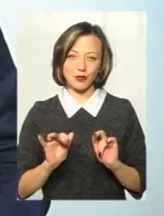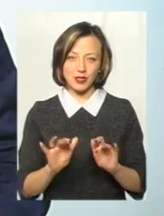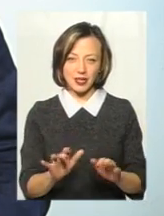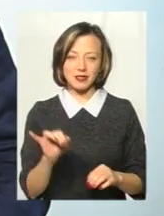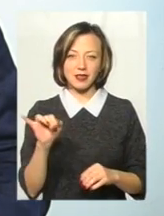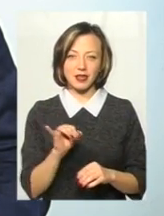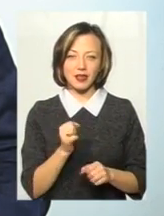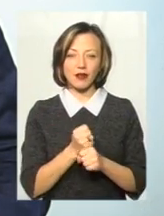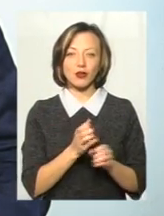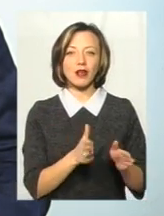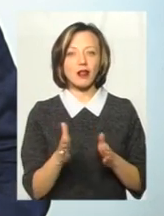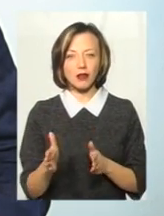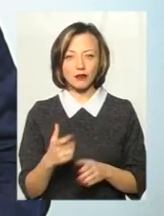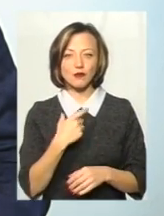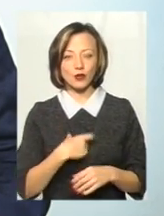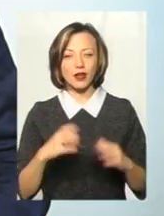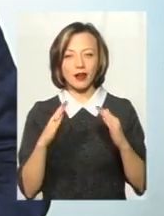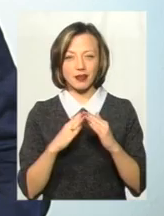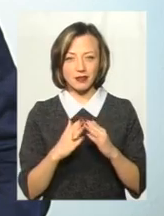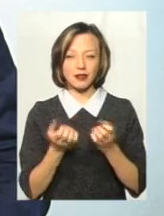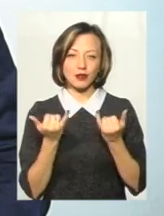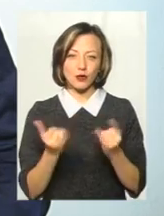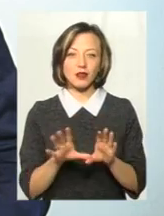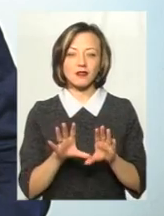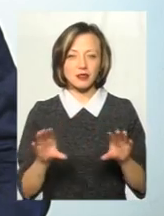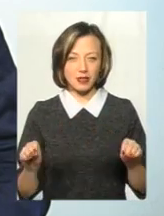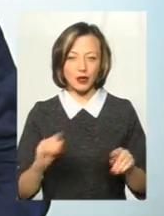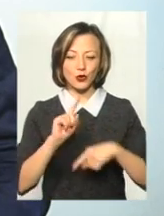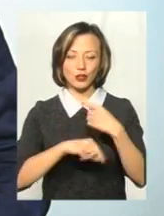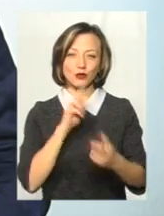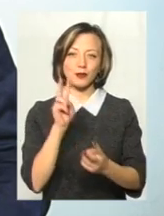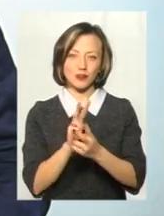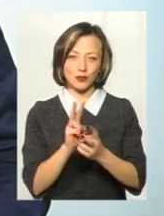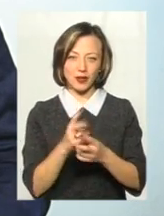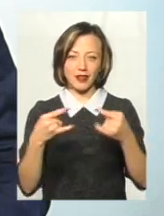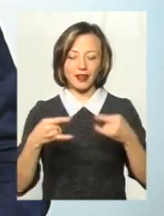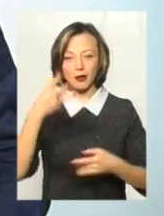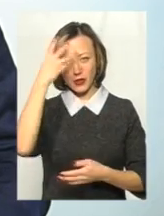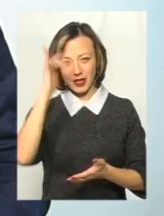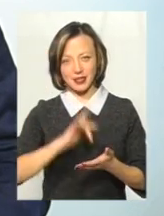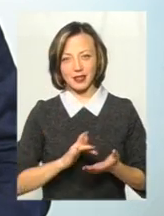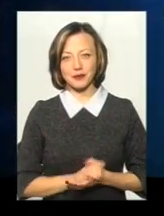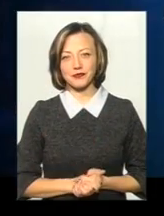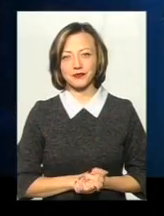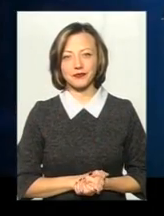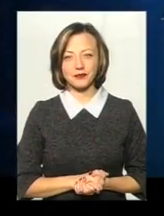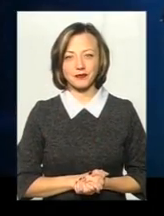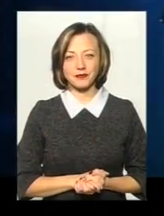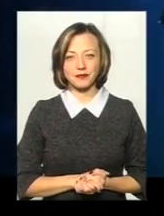і наводити будемо лад у своїй хаті. На сьогодні все. До наступних зустрічей на телеканалі «Поділля Центр».